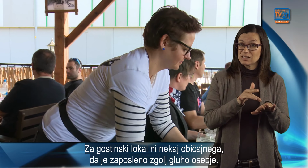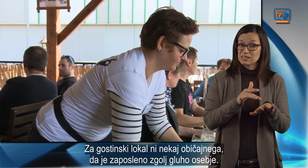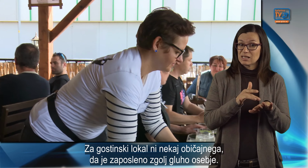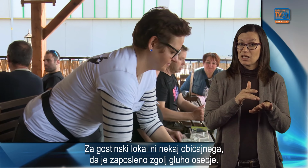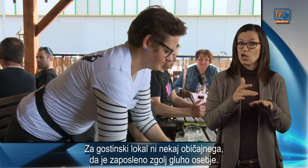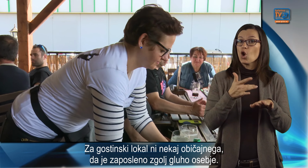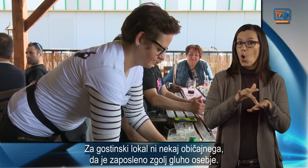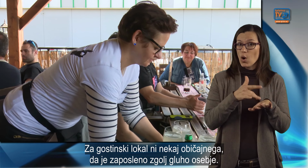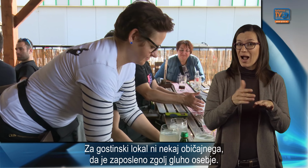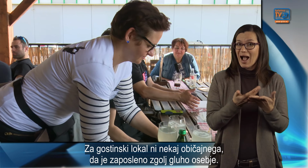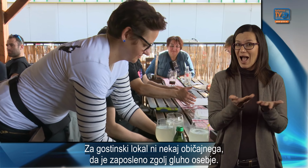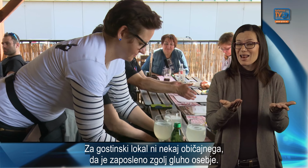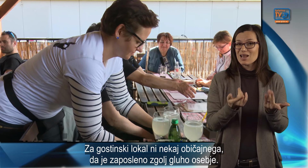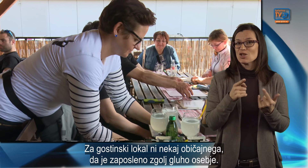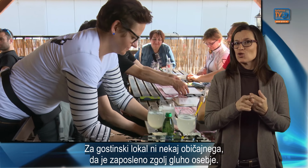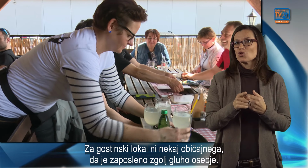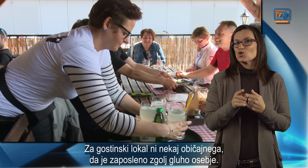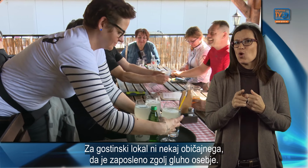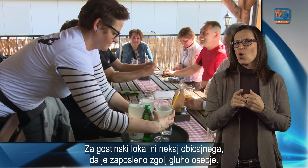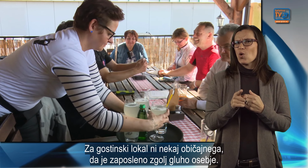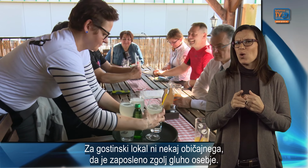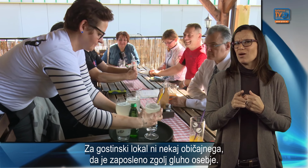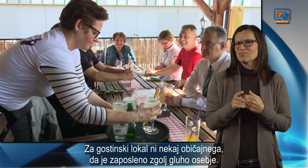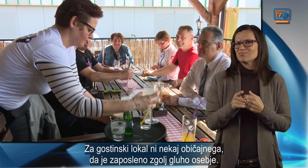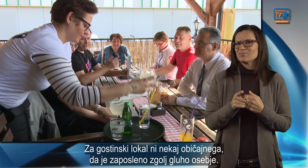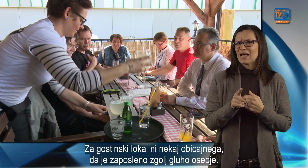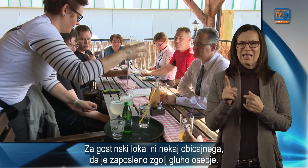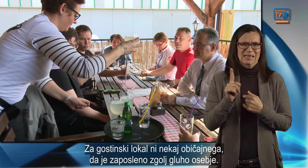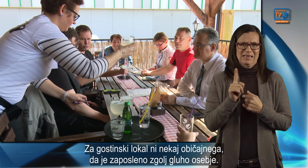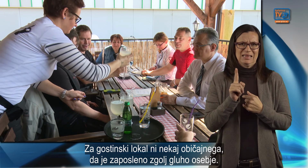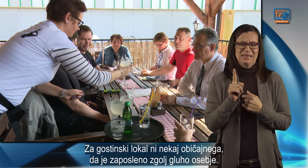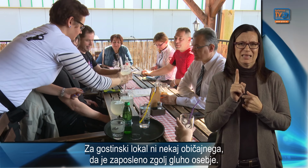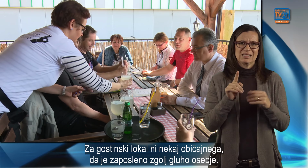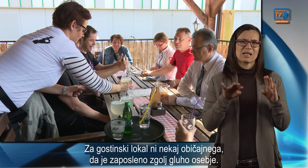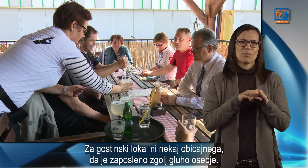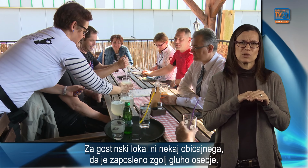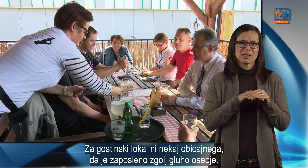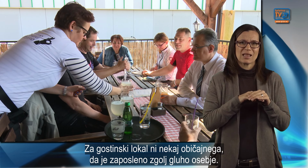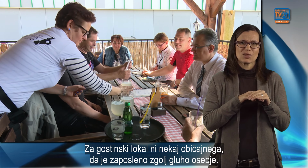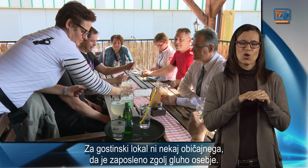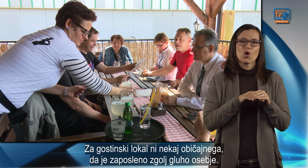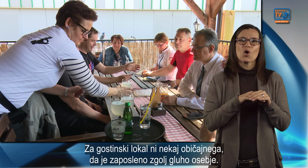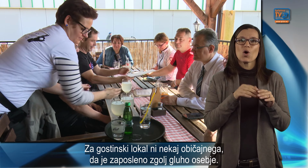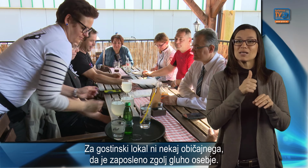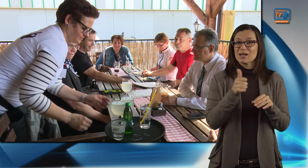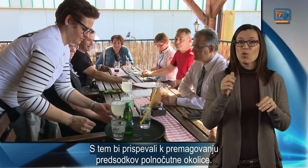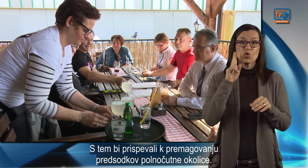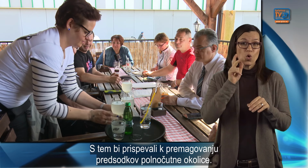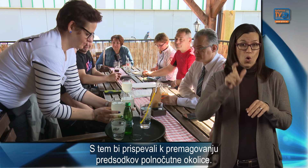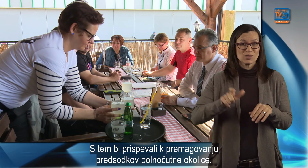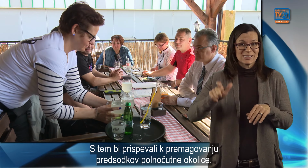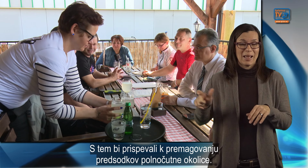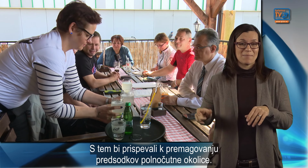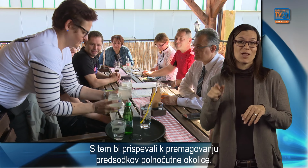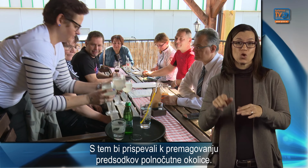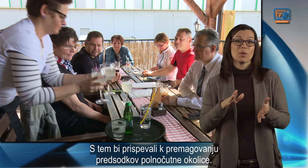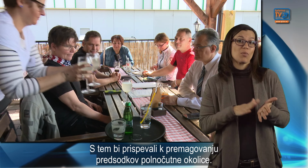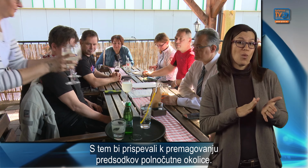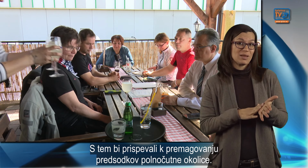seveda nekaj običajnega, kjer bi bili zaposleni samo gluho osebje. Bi to potem tudi pomenilo,